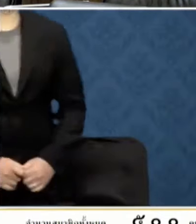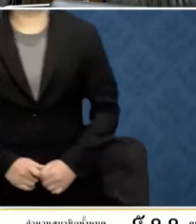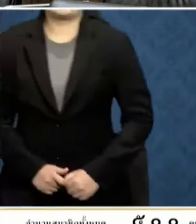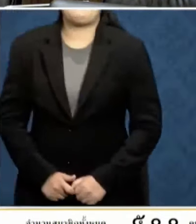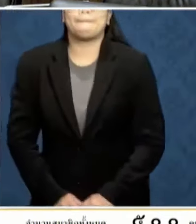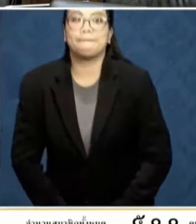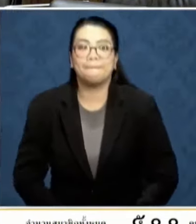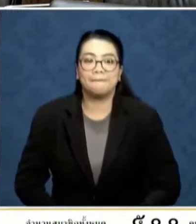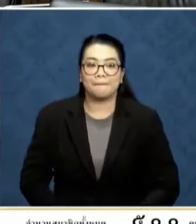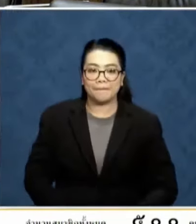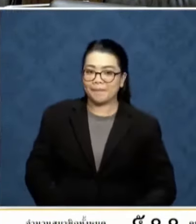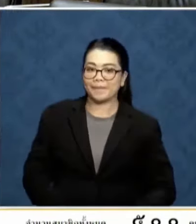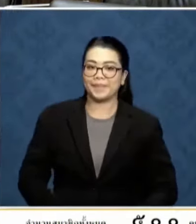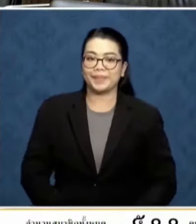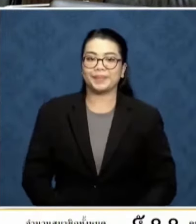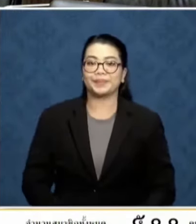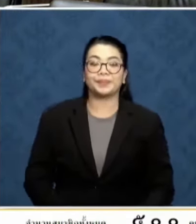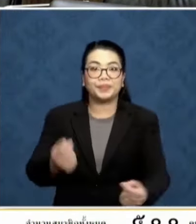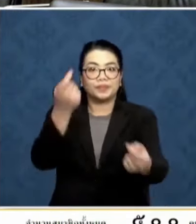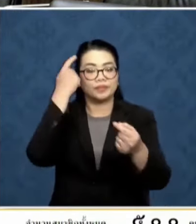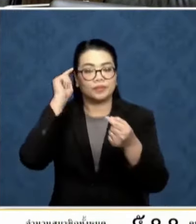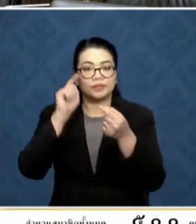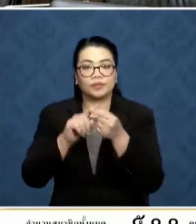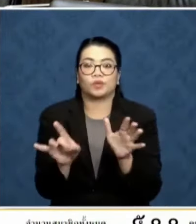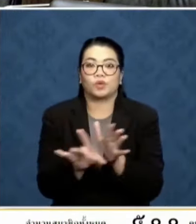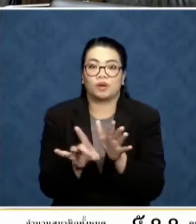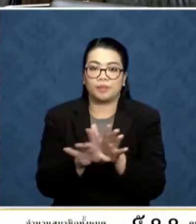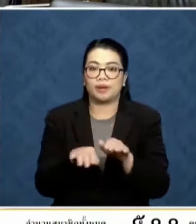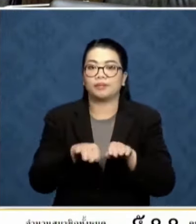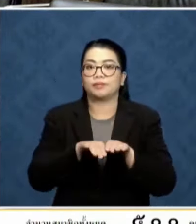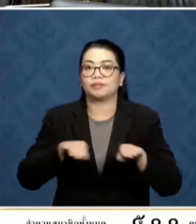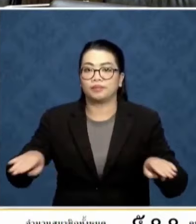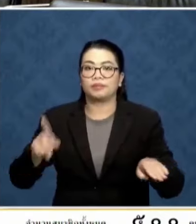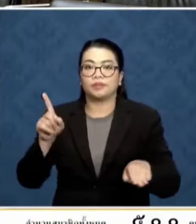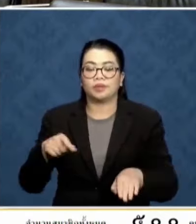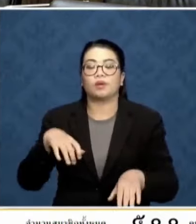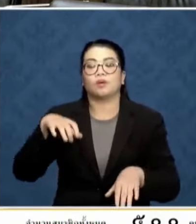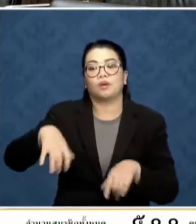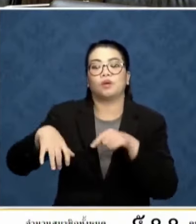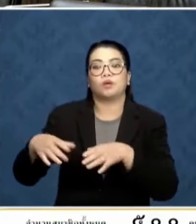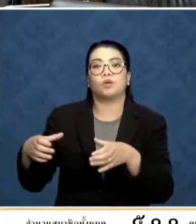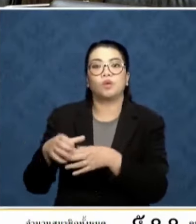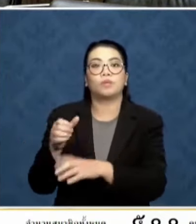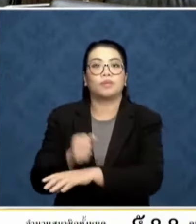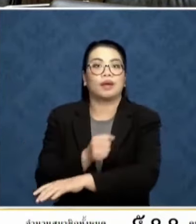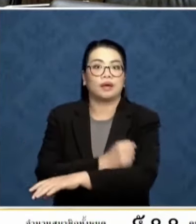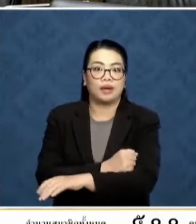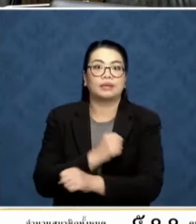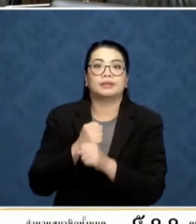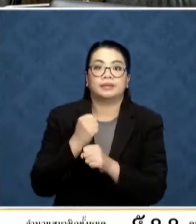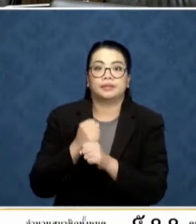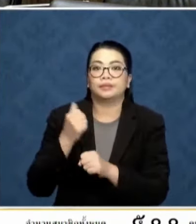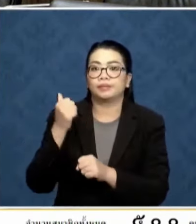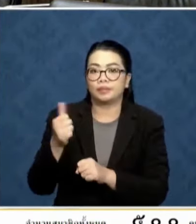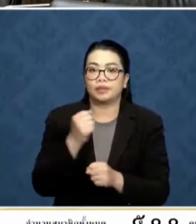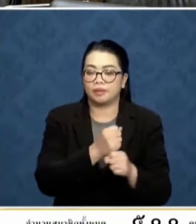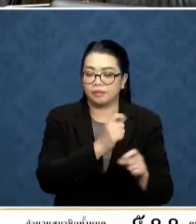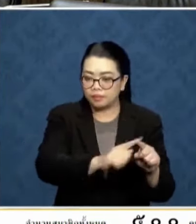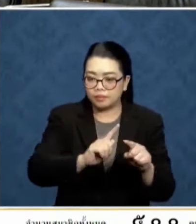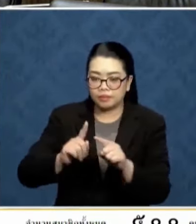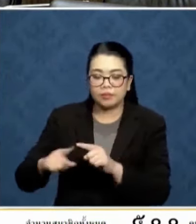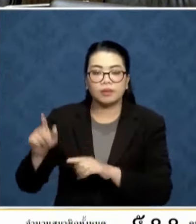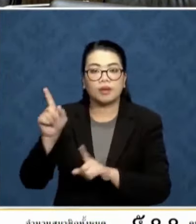จำนวนสหภาพก็ได้ครับส่วนตัวชี้วัดเชิงคุณภาพก็เป็นสหภาพที่ยังแคทีอยู่ก็ได้ครับซึ่งวิธีการแบบนี้ทำในหลายที่นะครับไม่